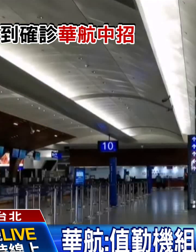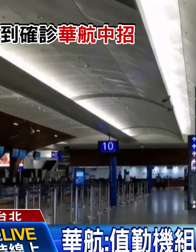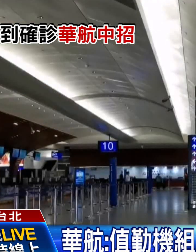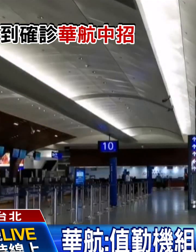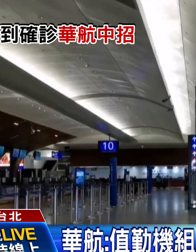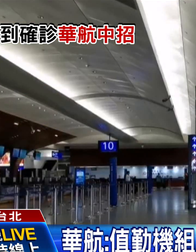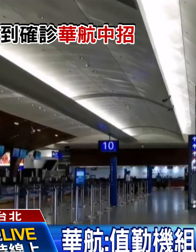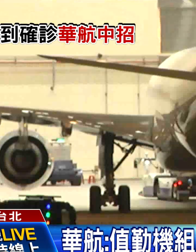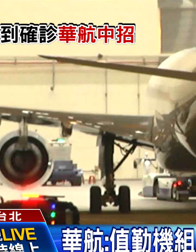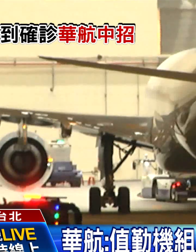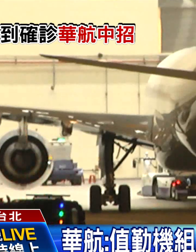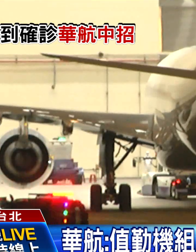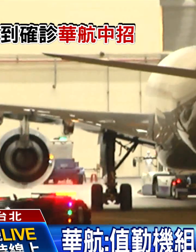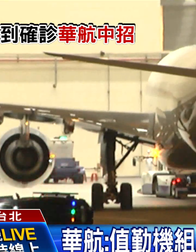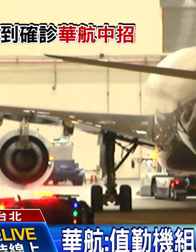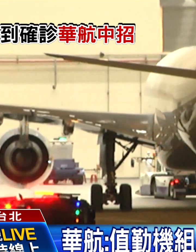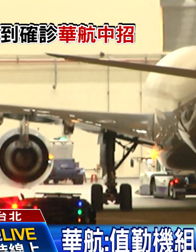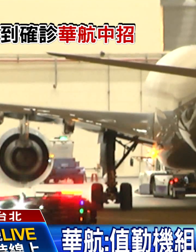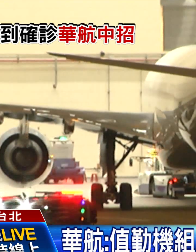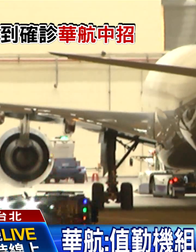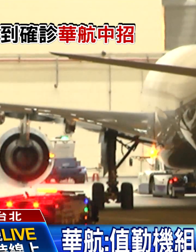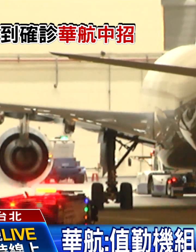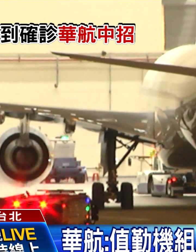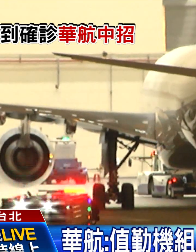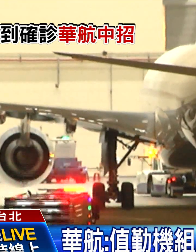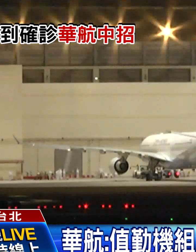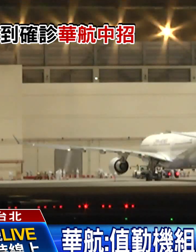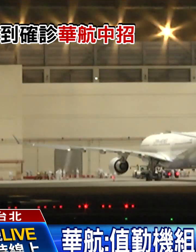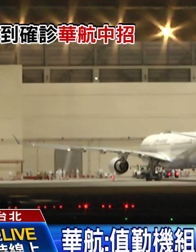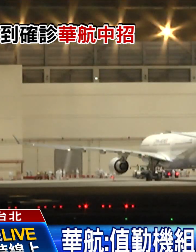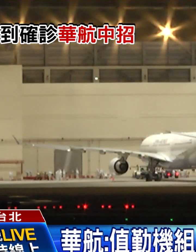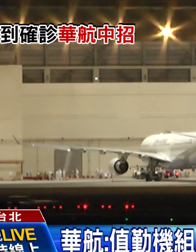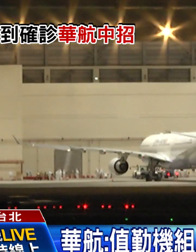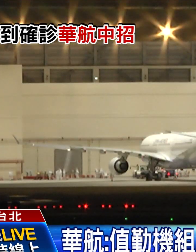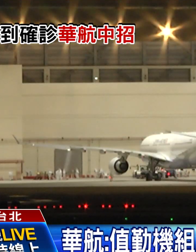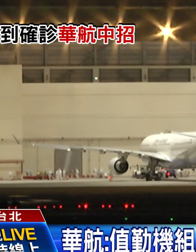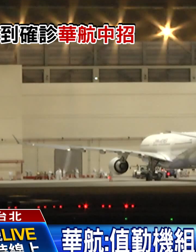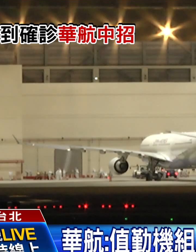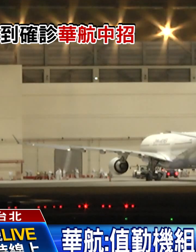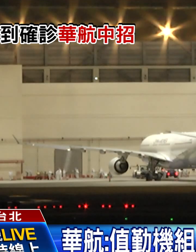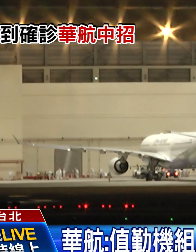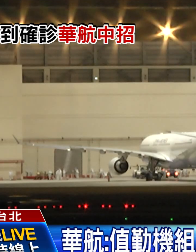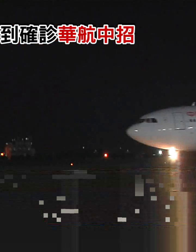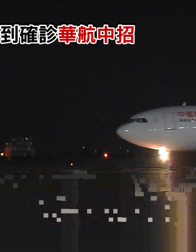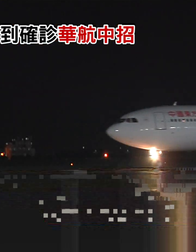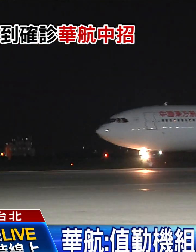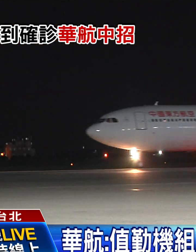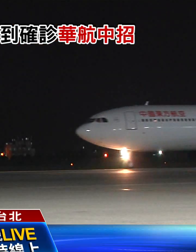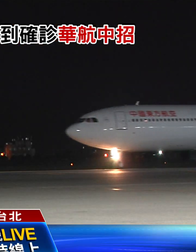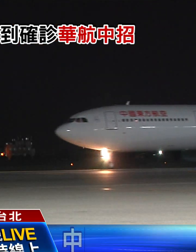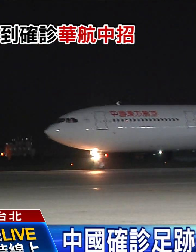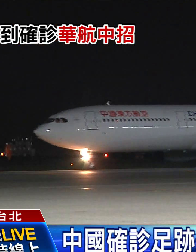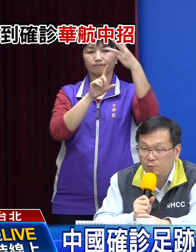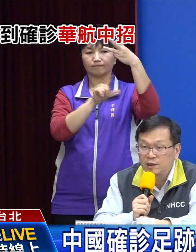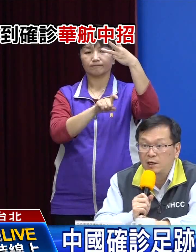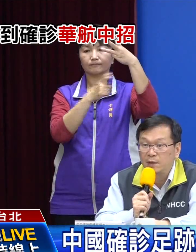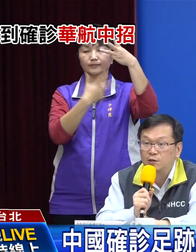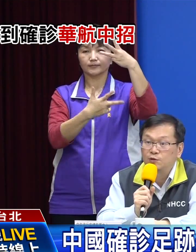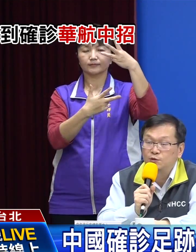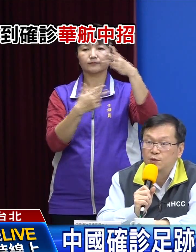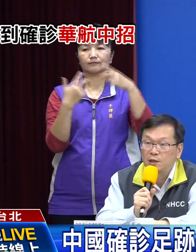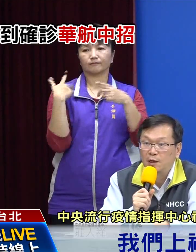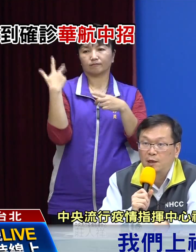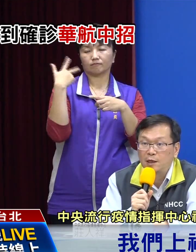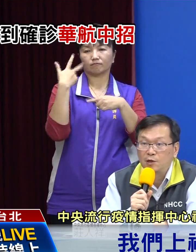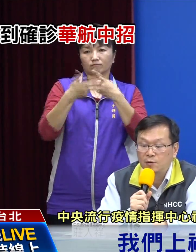指挥中心统一回应。其中中国成都确诊案，我方主动向中国官方了解状况，但却是已读不回。 我们上个礼